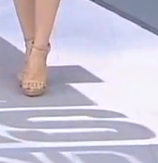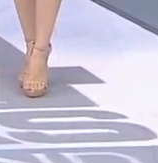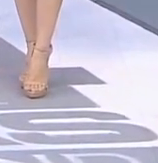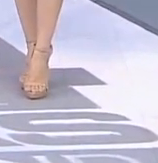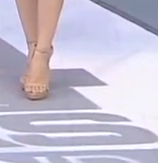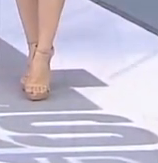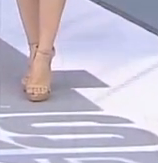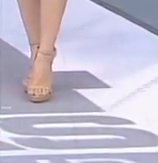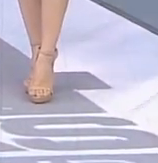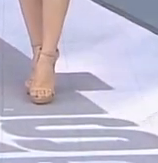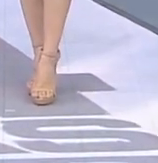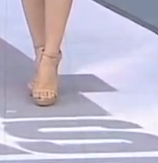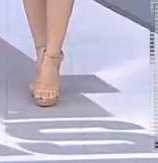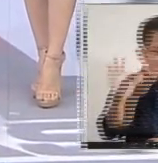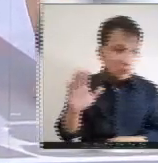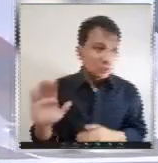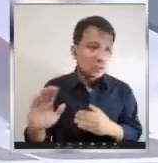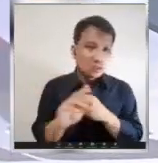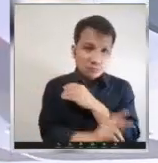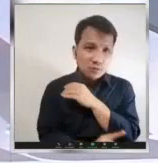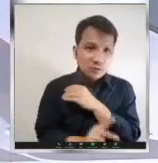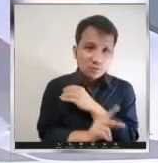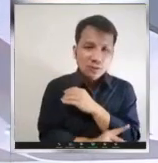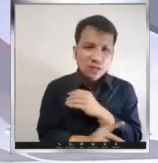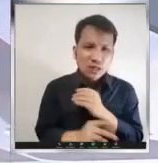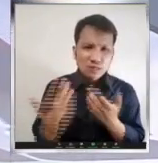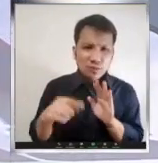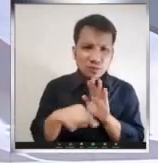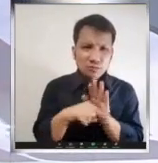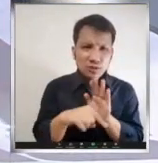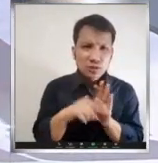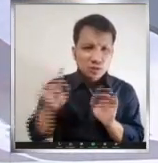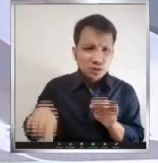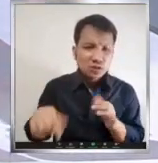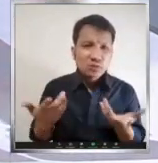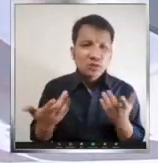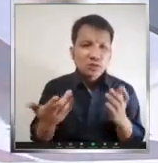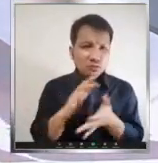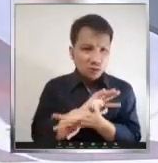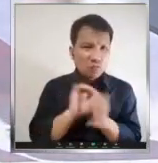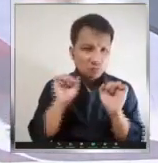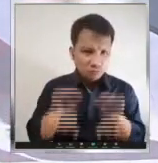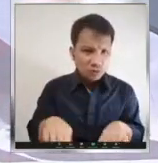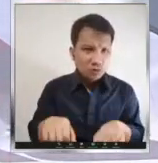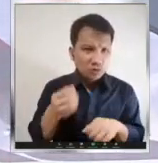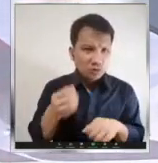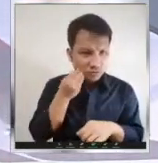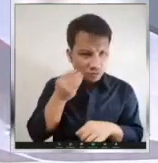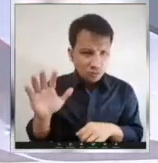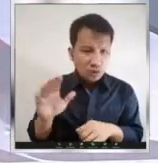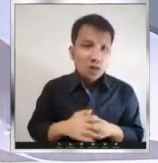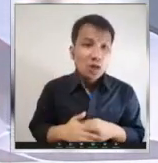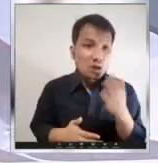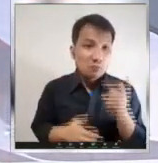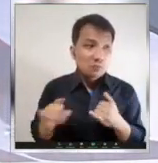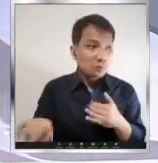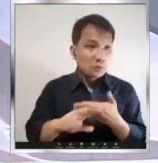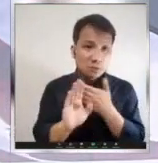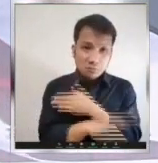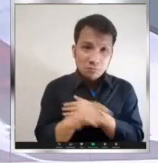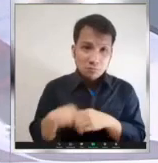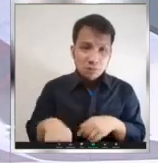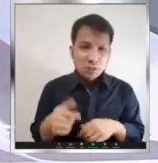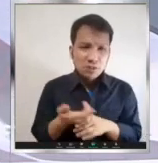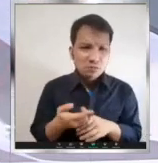probinsya. At kung negatibo naman sa COVID-19 test, pwede na silang umuwi. Pero may ilang nagbalik probinsya na nagnegatibo